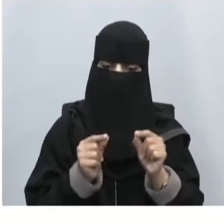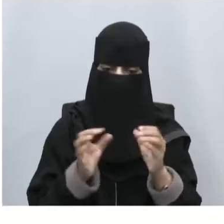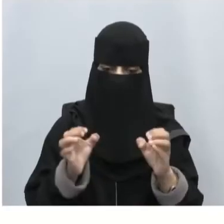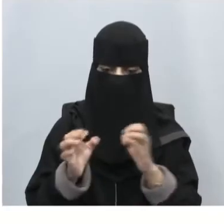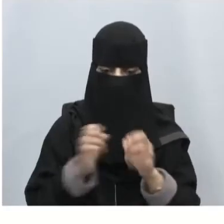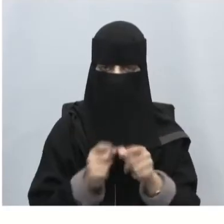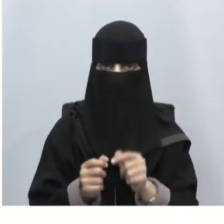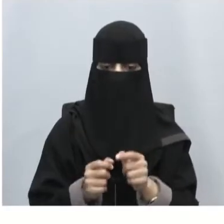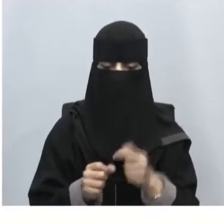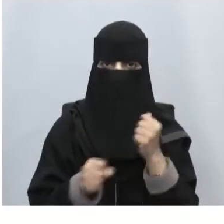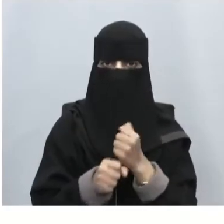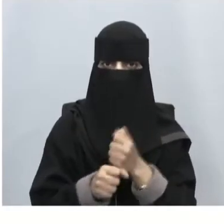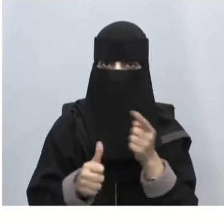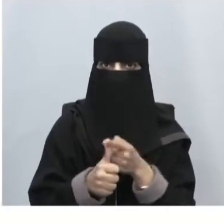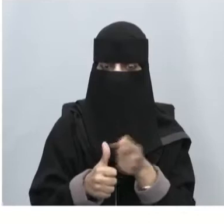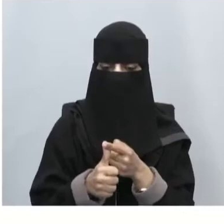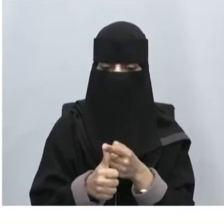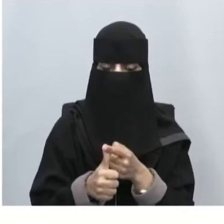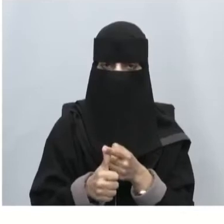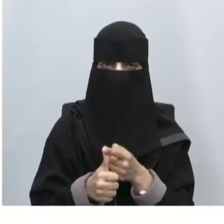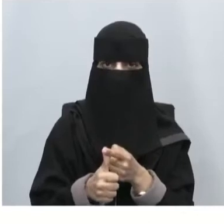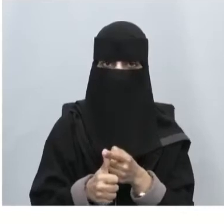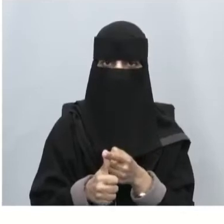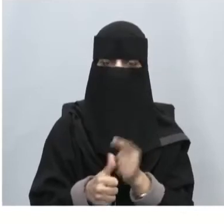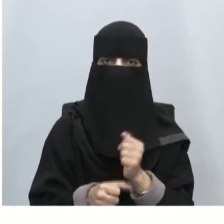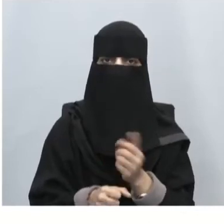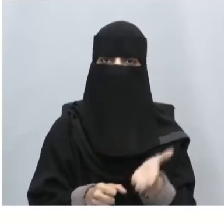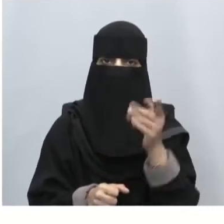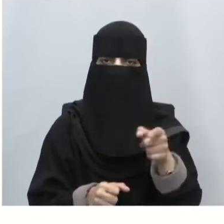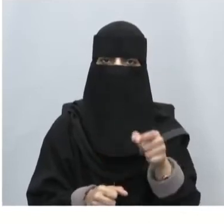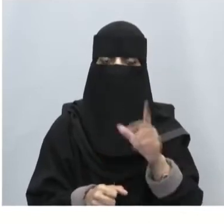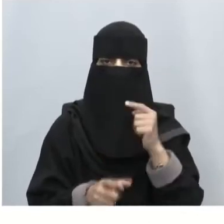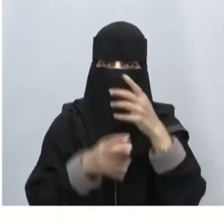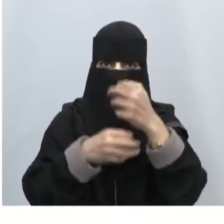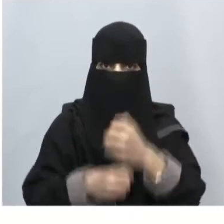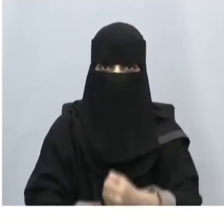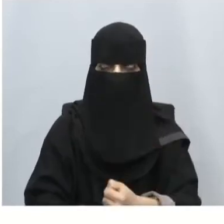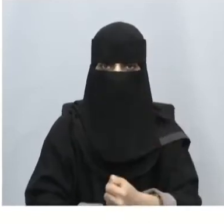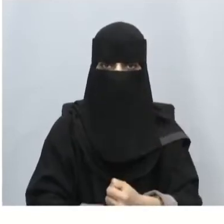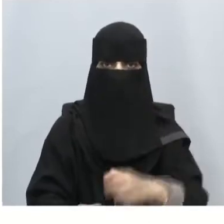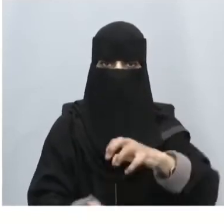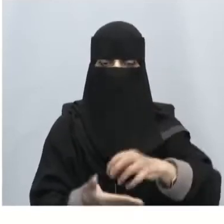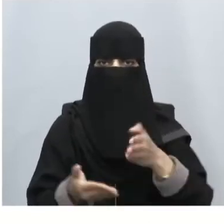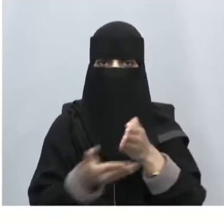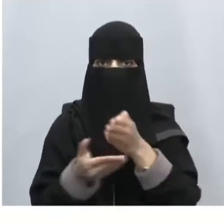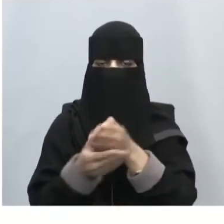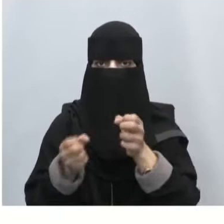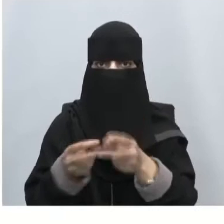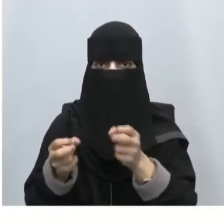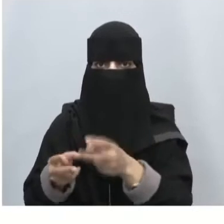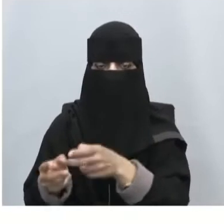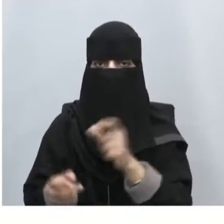اذا العمل الاول الذي قام به العباسيون هو المحافظه على فتوحات المسلمين